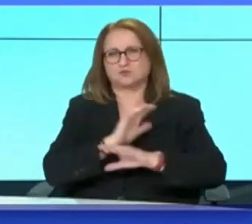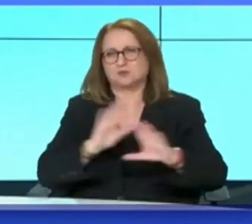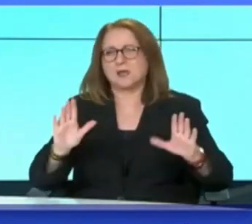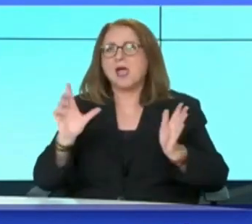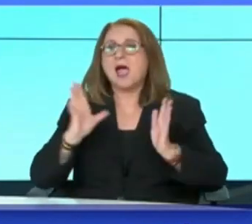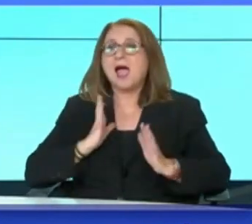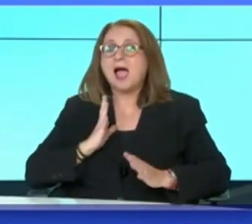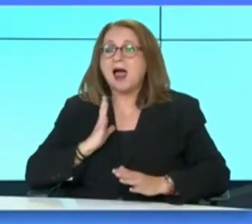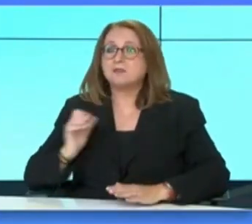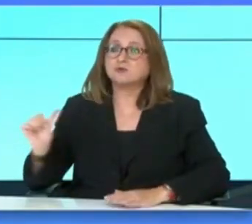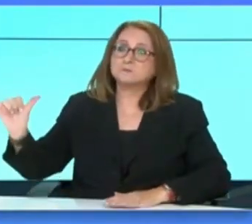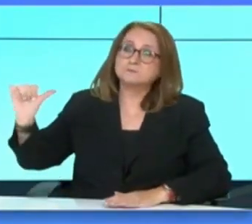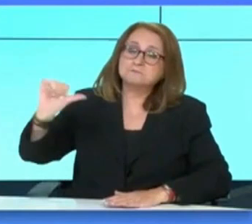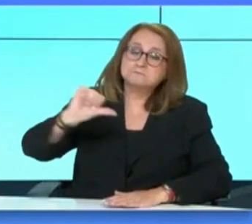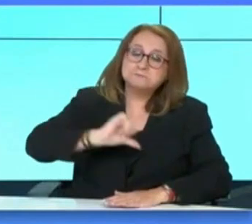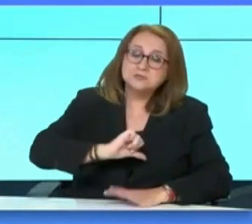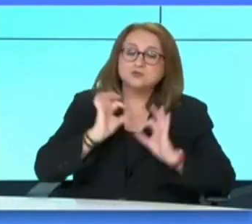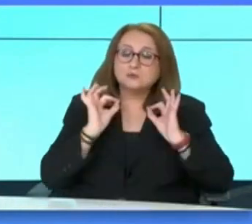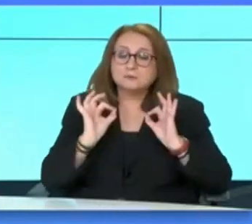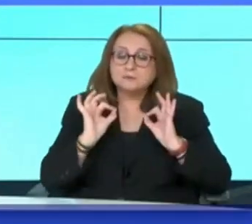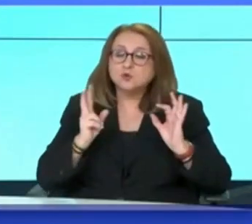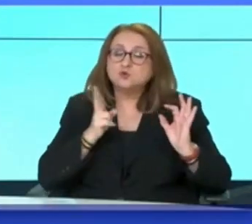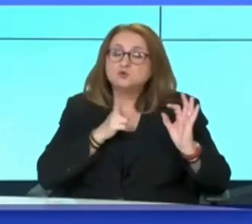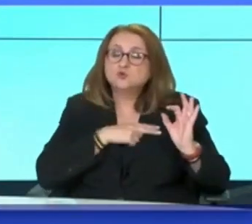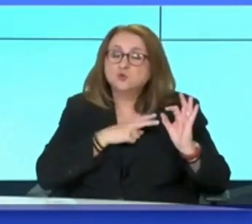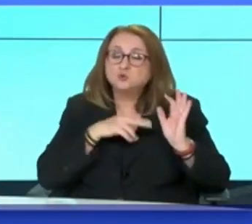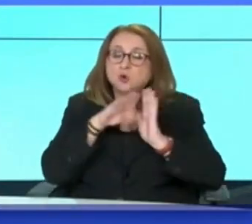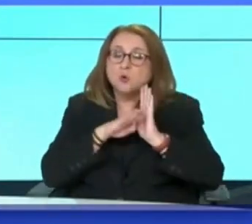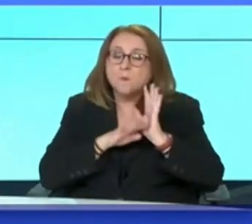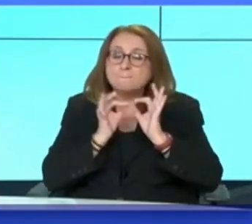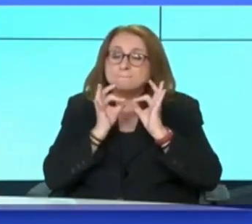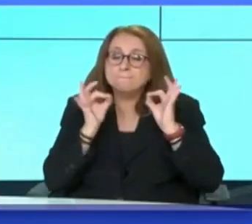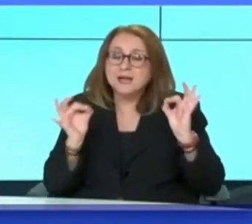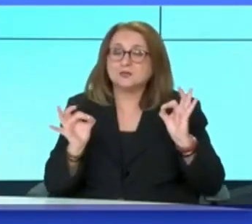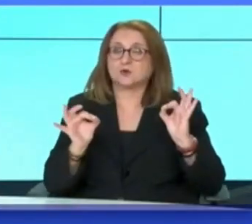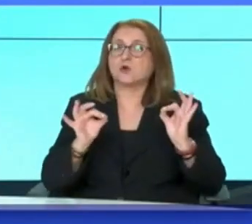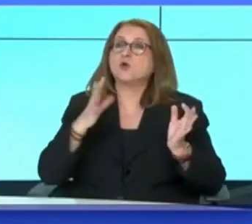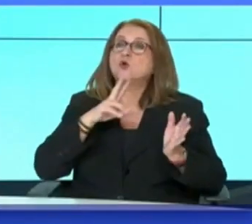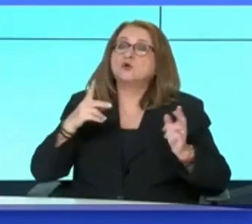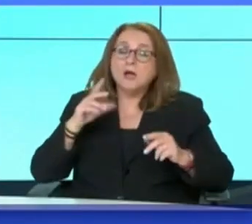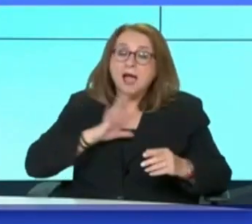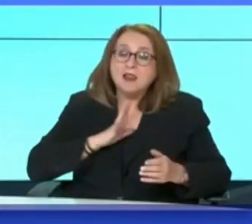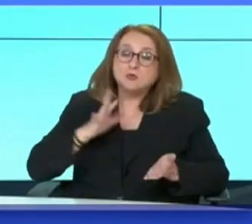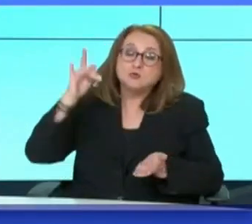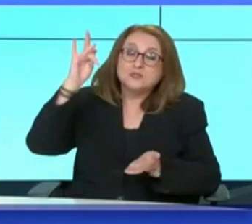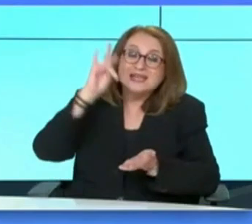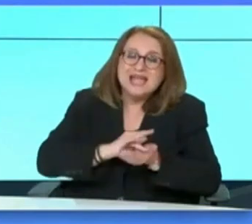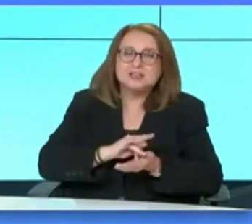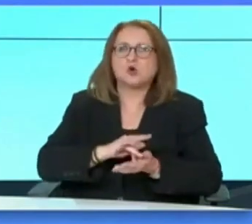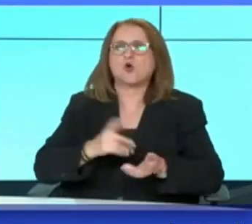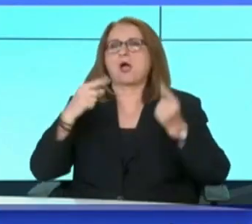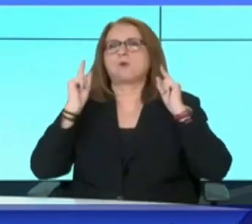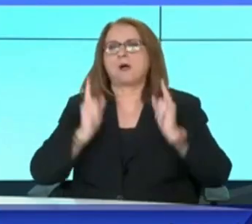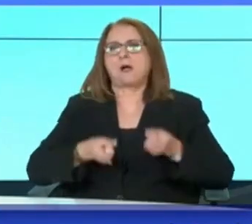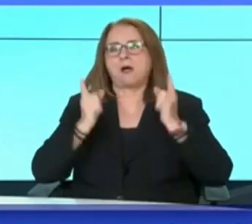και επίκεντρο των αποφάσεων. Αλλά και αλλαγή συμπεριφοράς κάθε πολίτη ξεχωριστά,